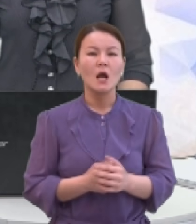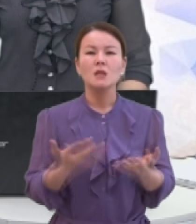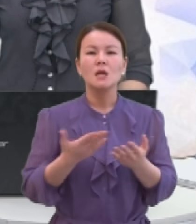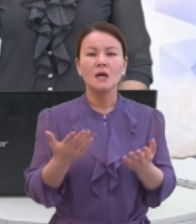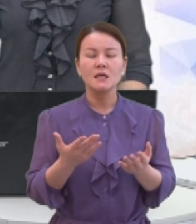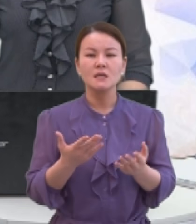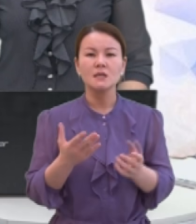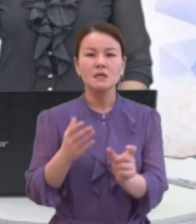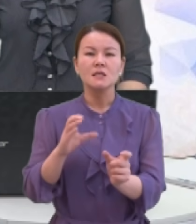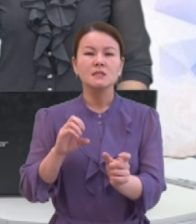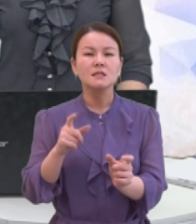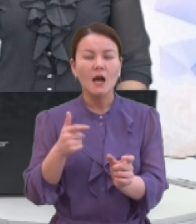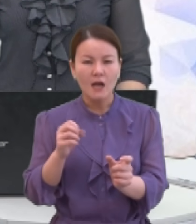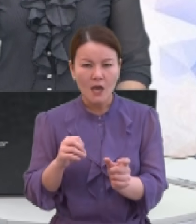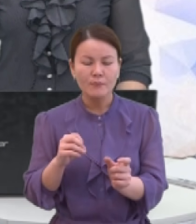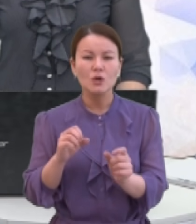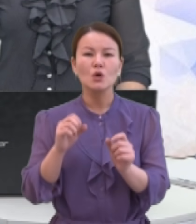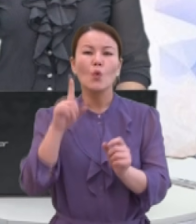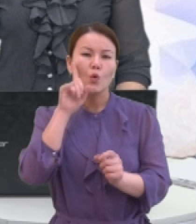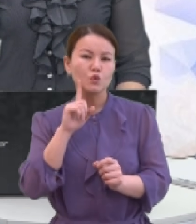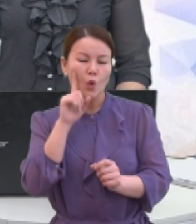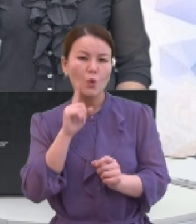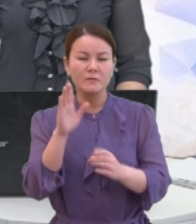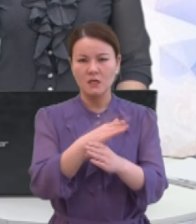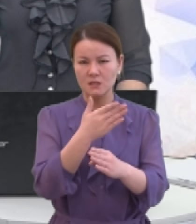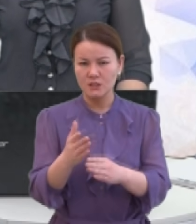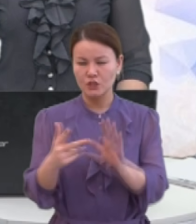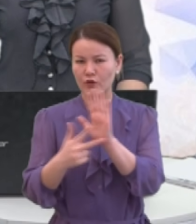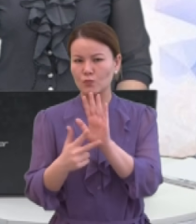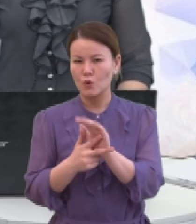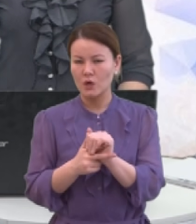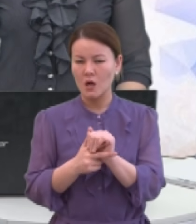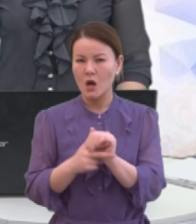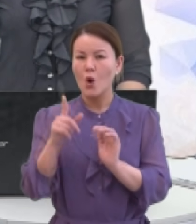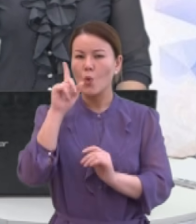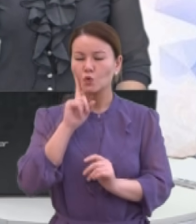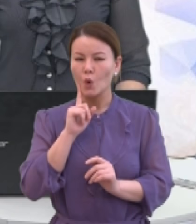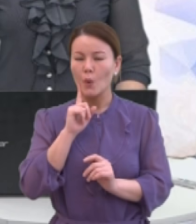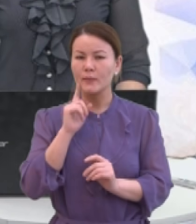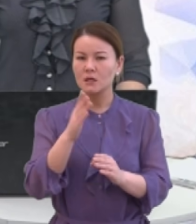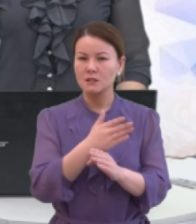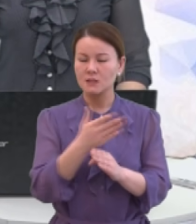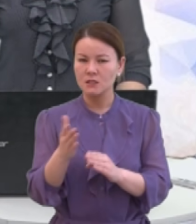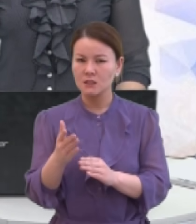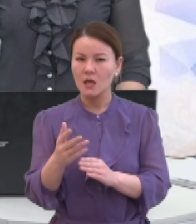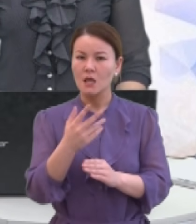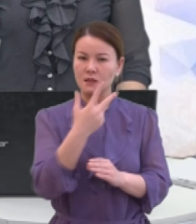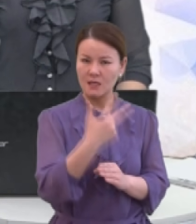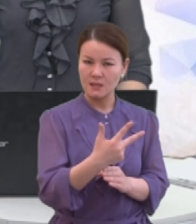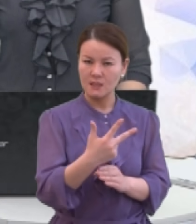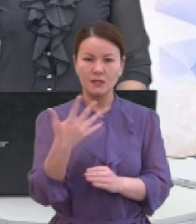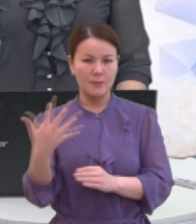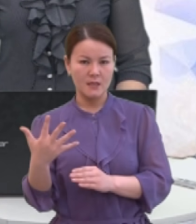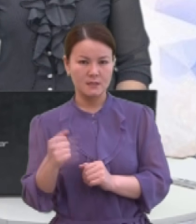слагаемые удобно разложить восьмерку удобно разложить на 3 и 5